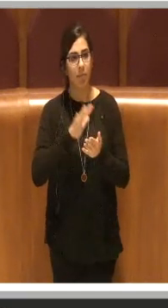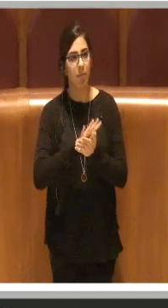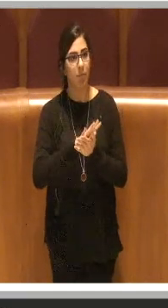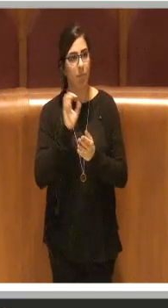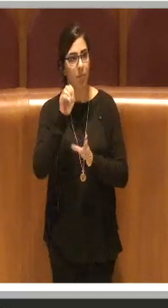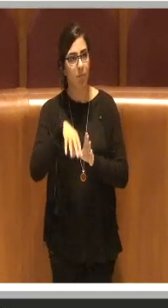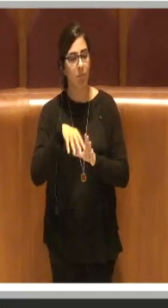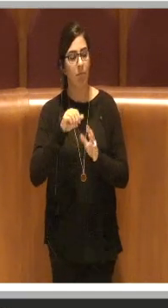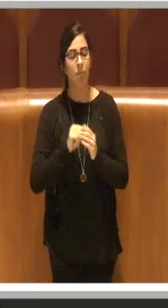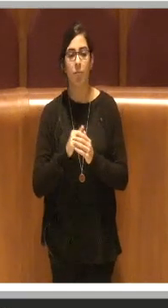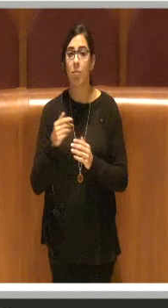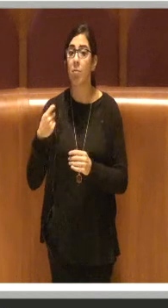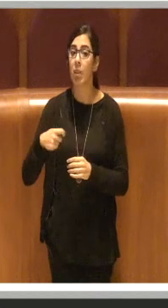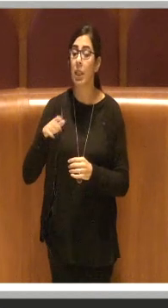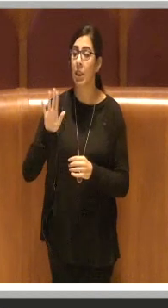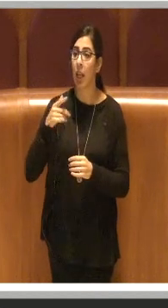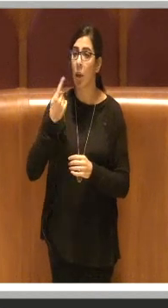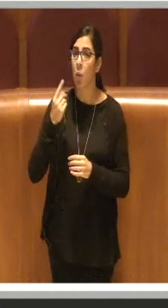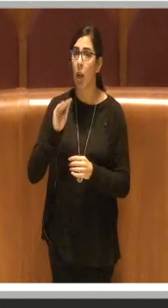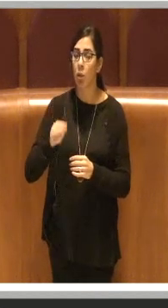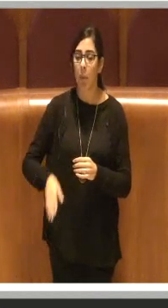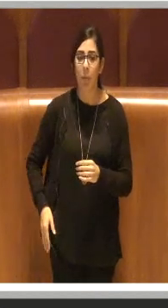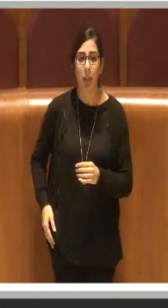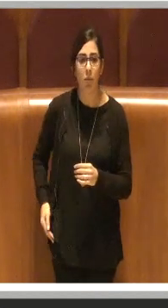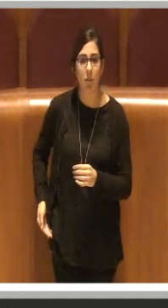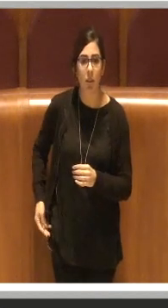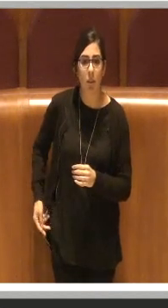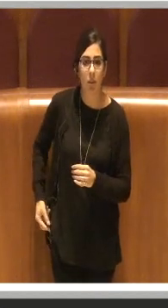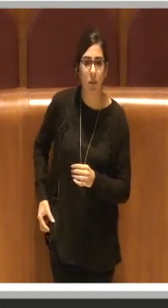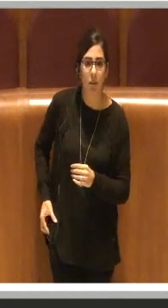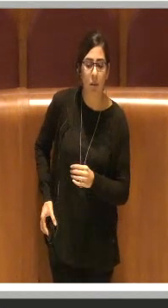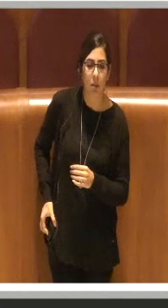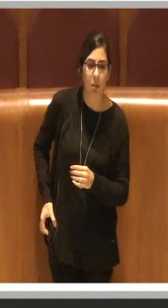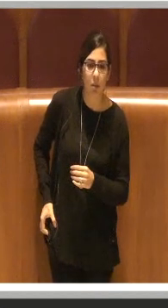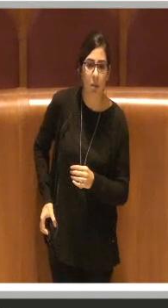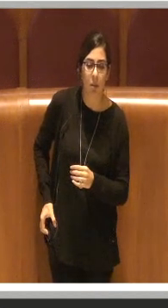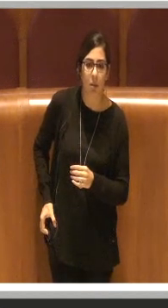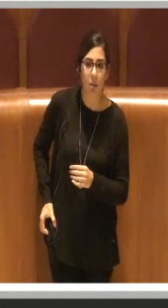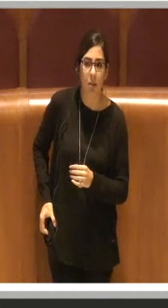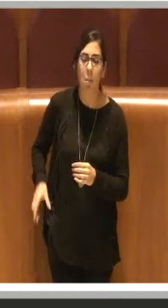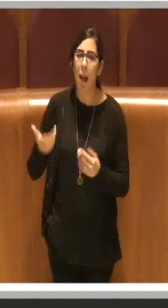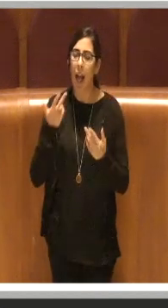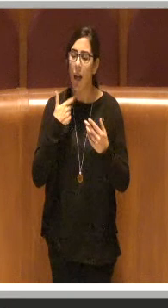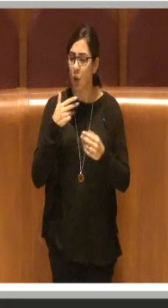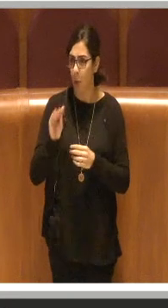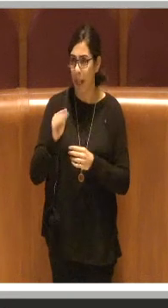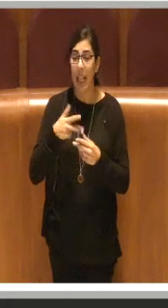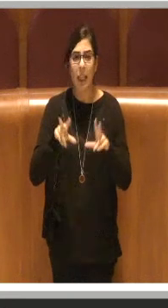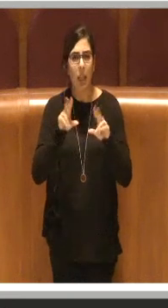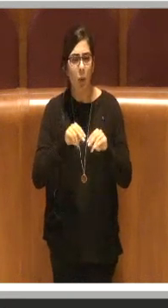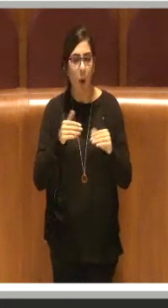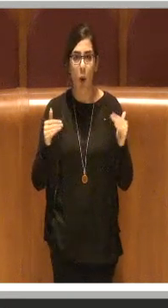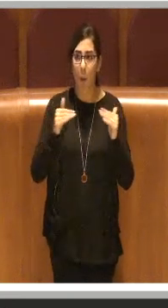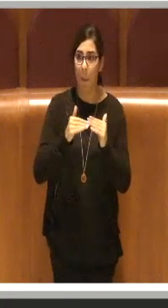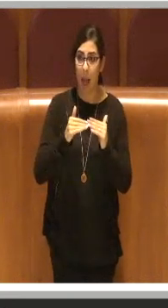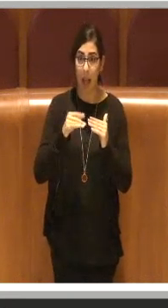Presidente, sì. Una domanda, ma con una nuova situazione di parità si ritornerà ancora in